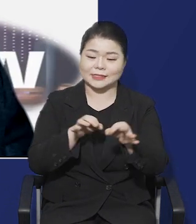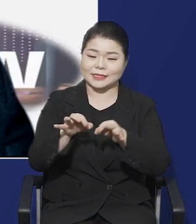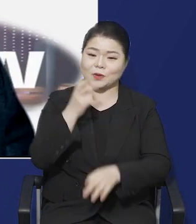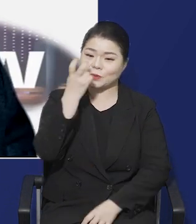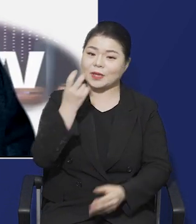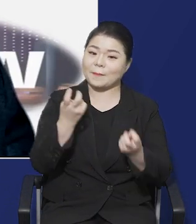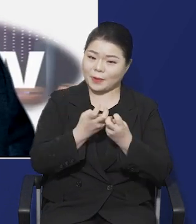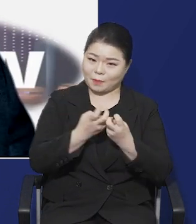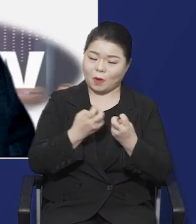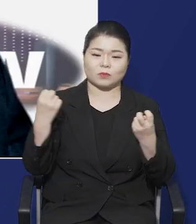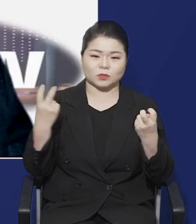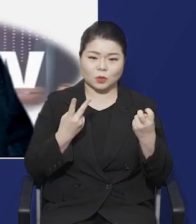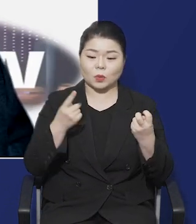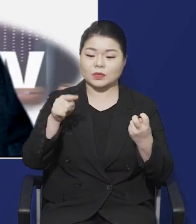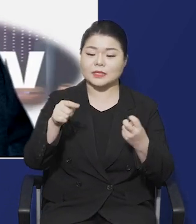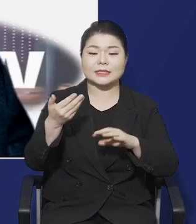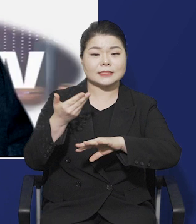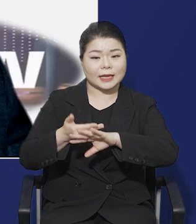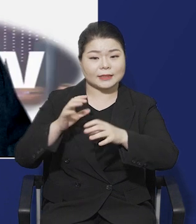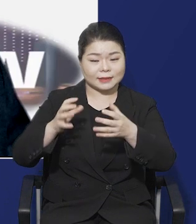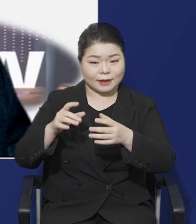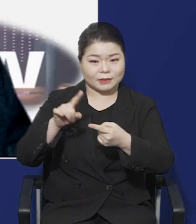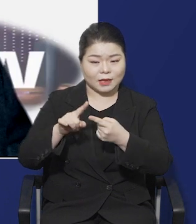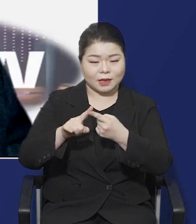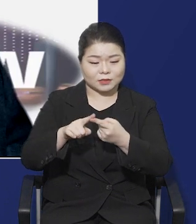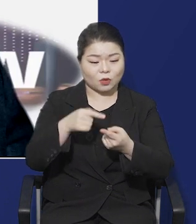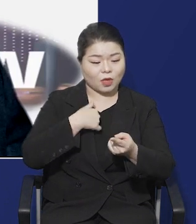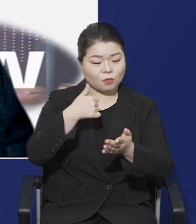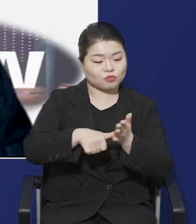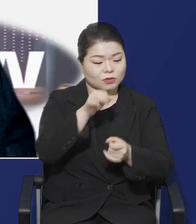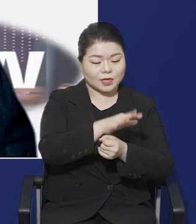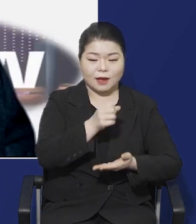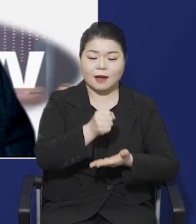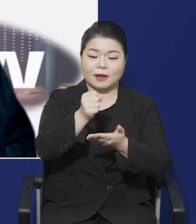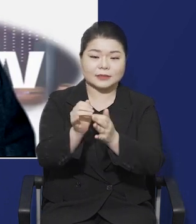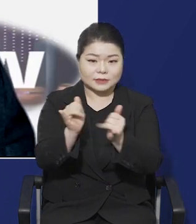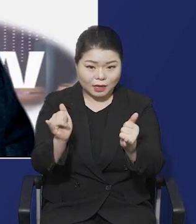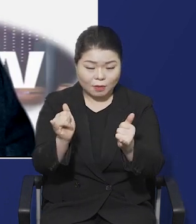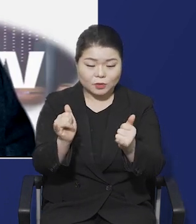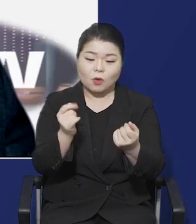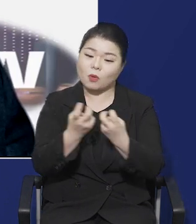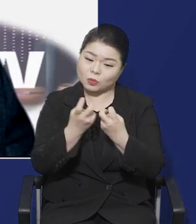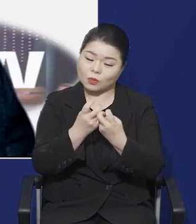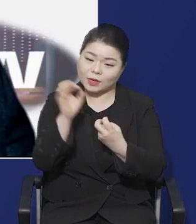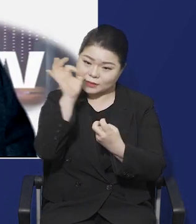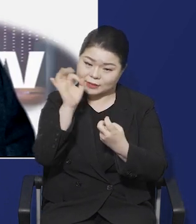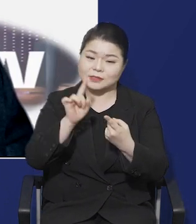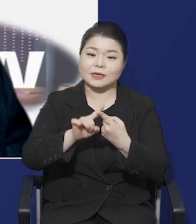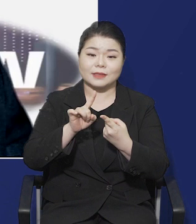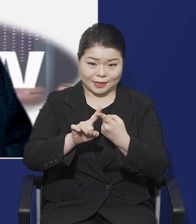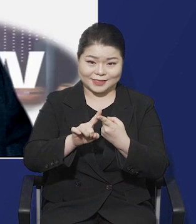방법과 더불어 해외 바이어를 어떤 전략과 어떤 방법으로 발굴해야 되는지에